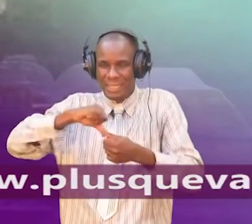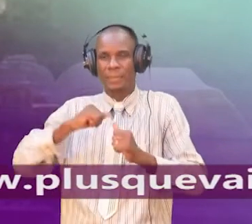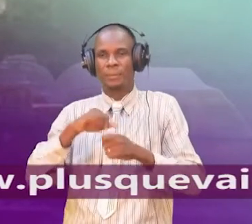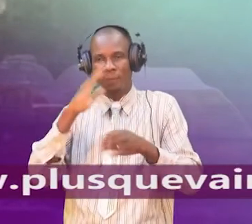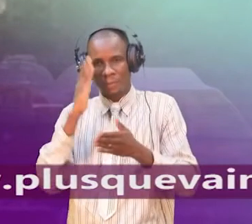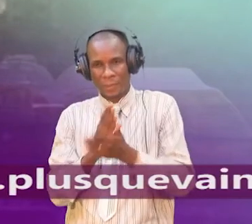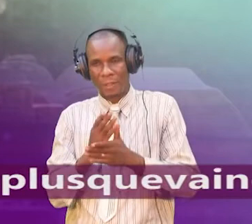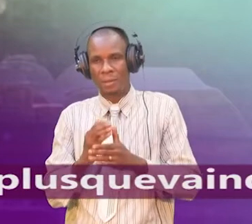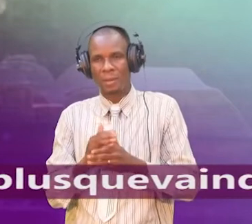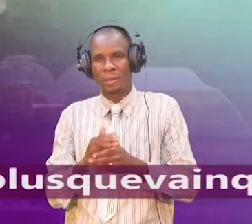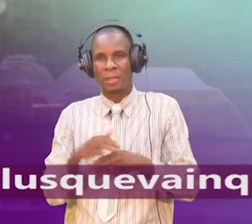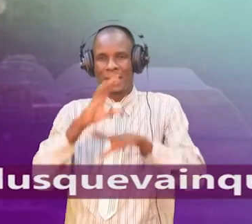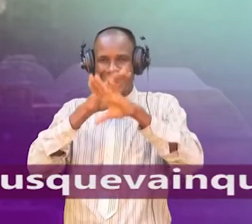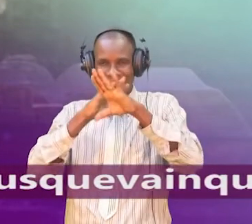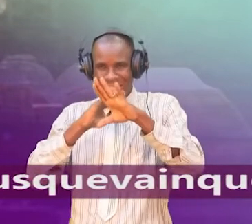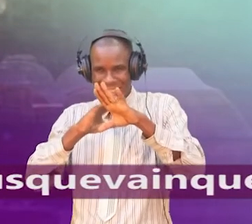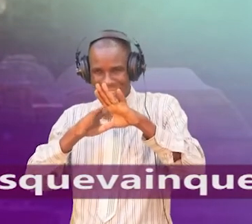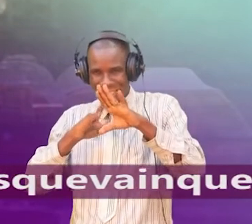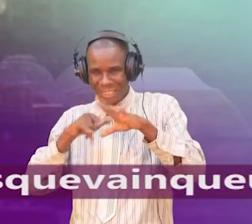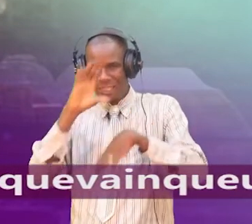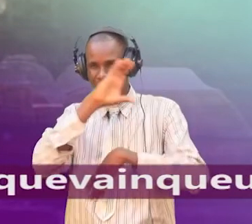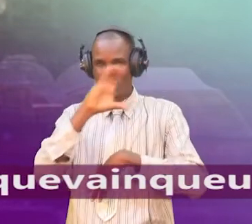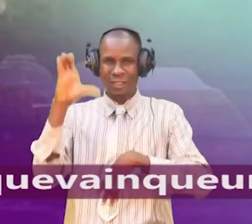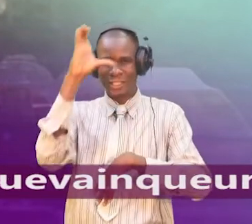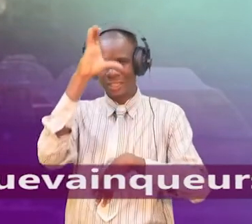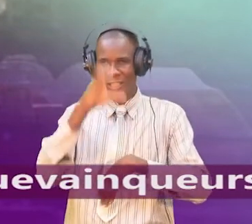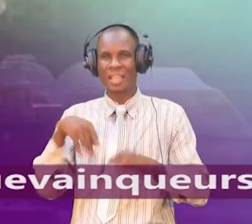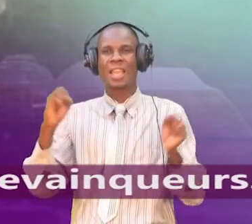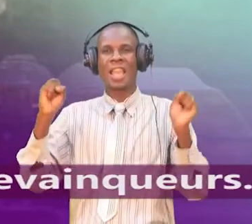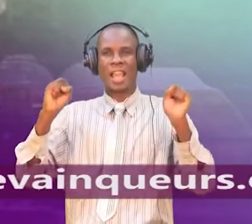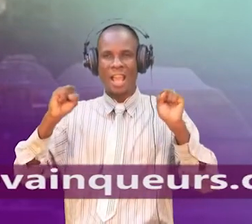lokola moko kaka lipinga bokoki kokangama na ye,